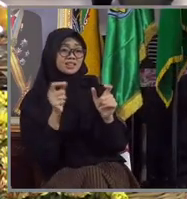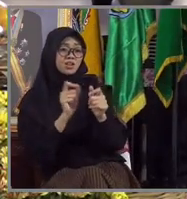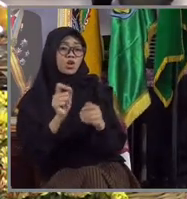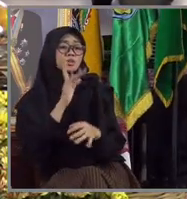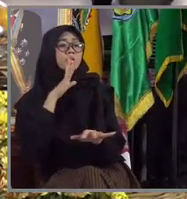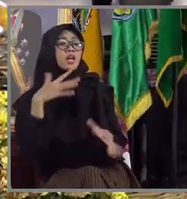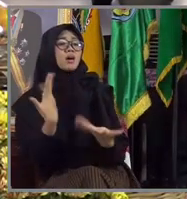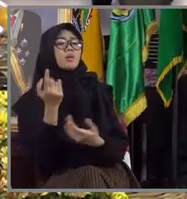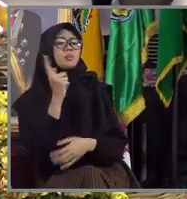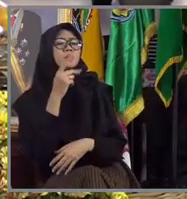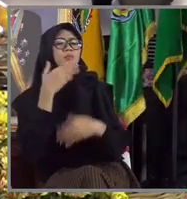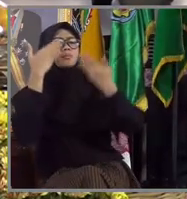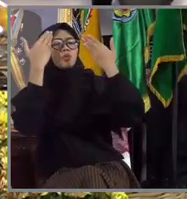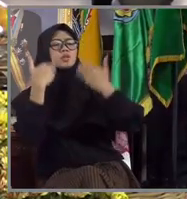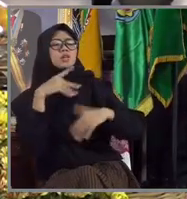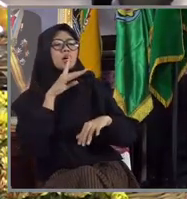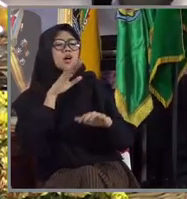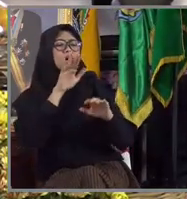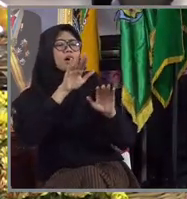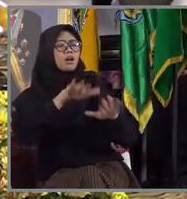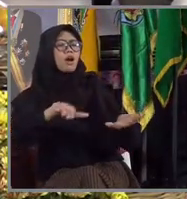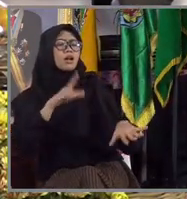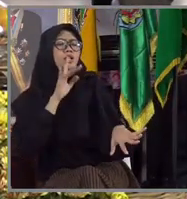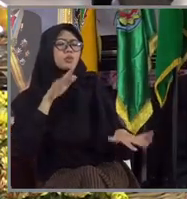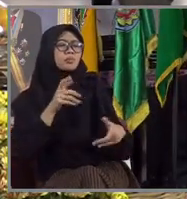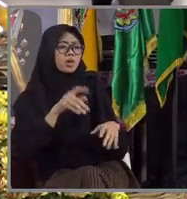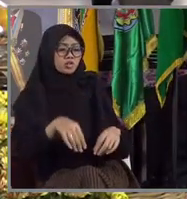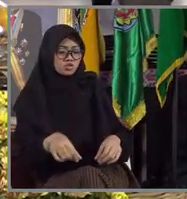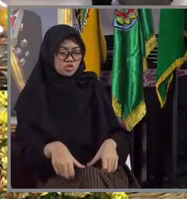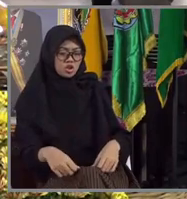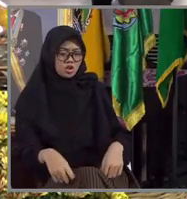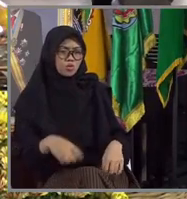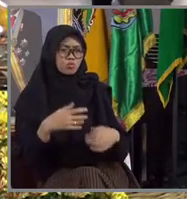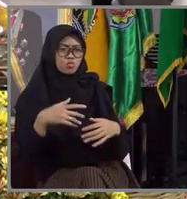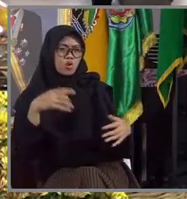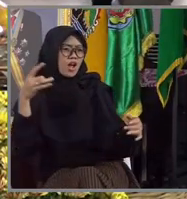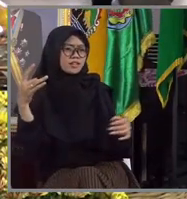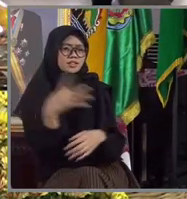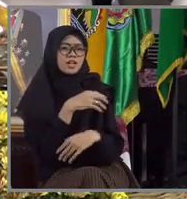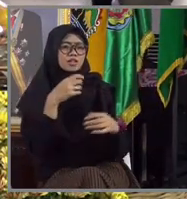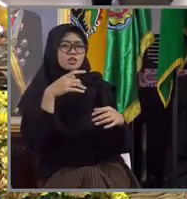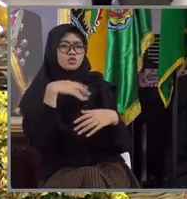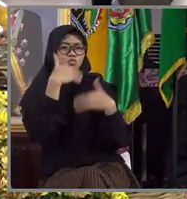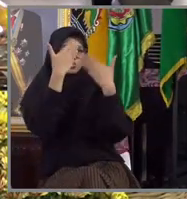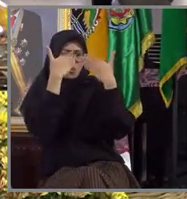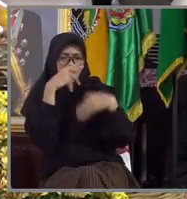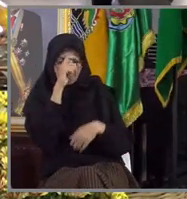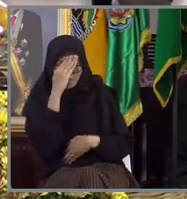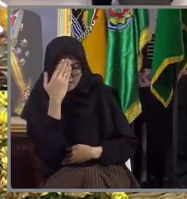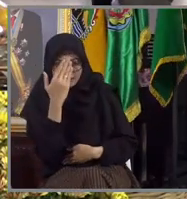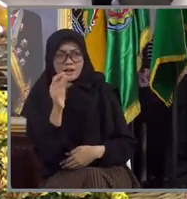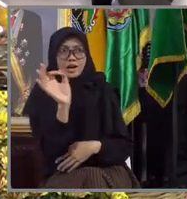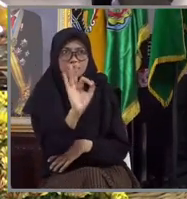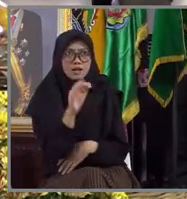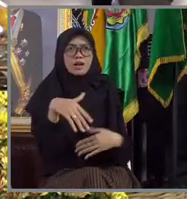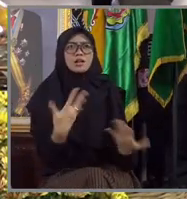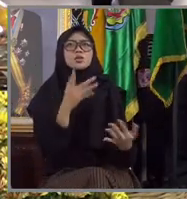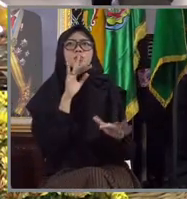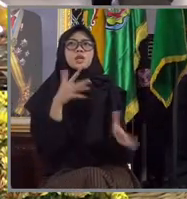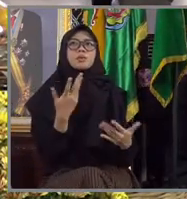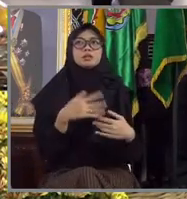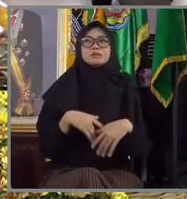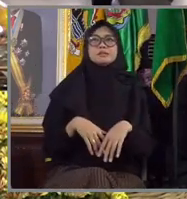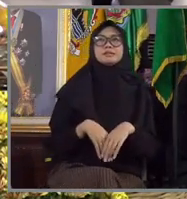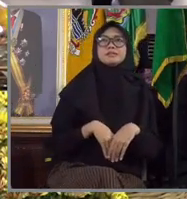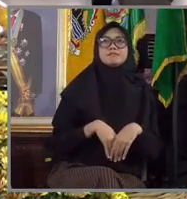Seperti apa karakter teman-temanmu seperti apa celelean kurang ajar Anda sopan santun tidak hormat bendera yang mana Banyak